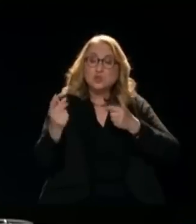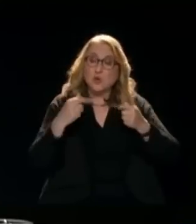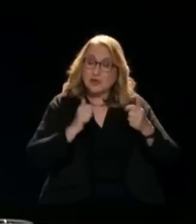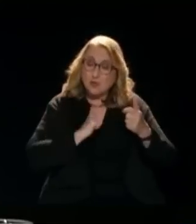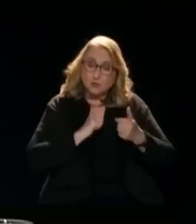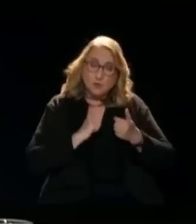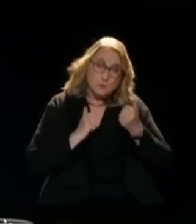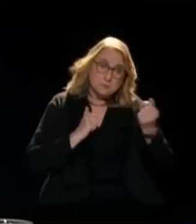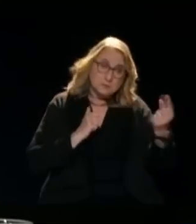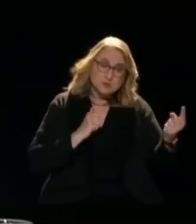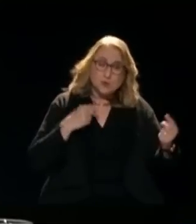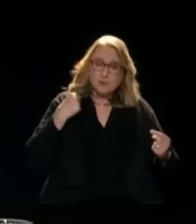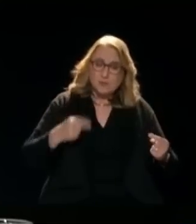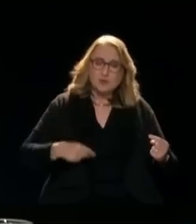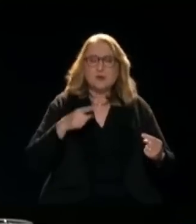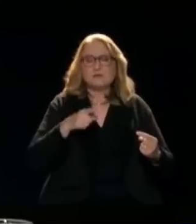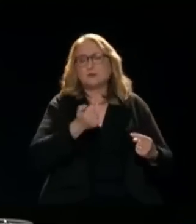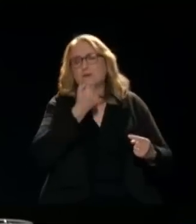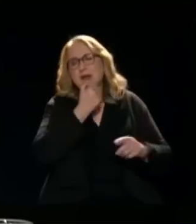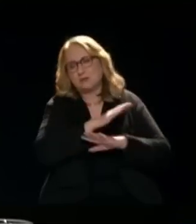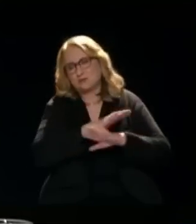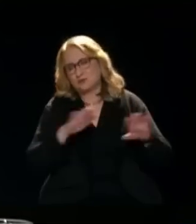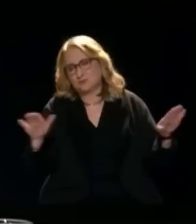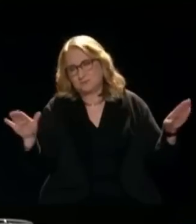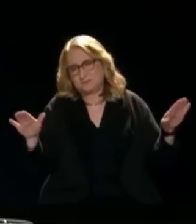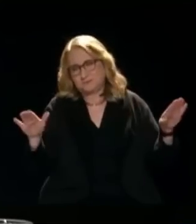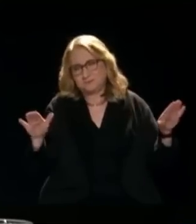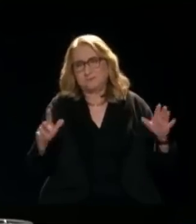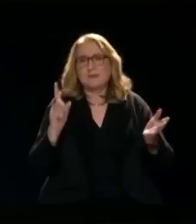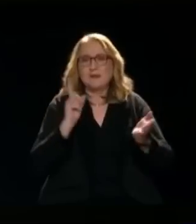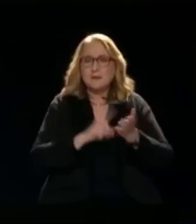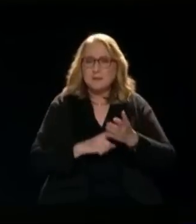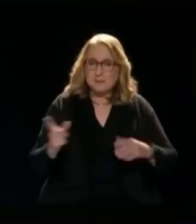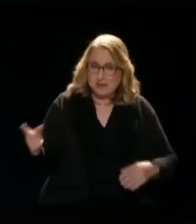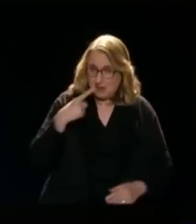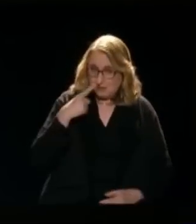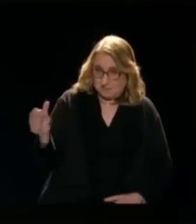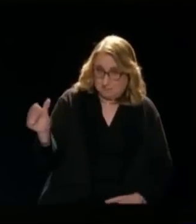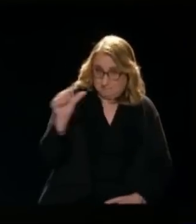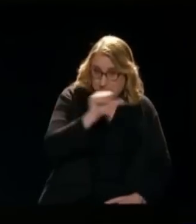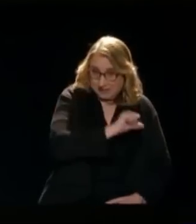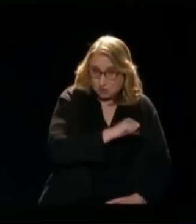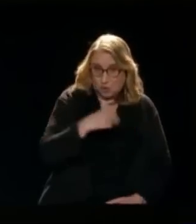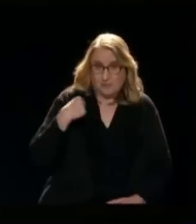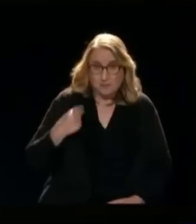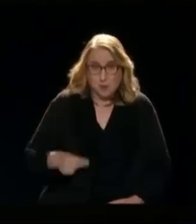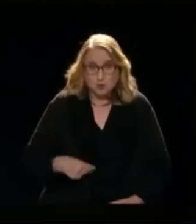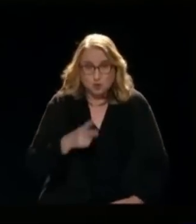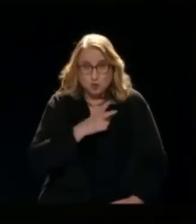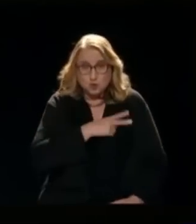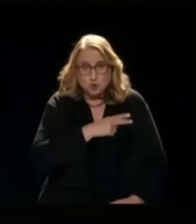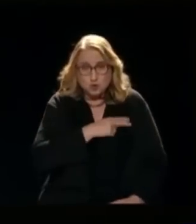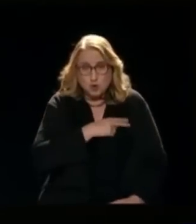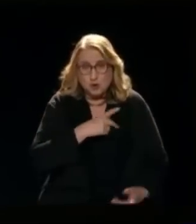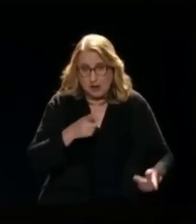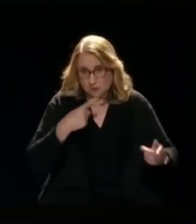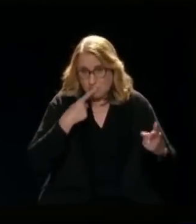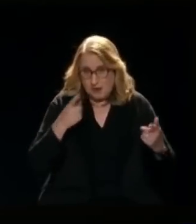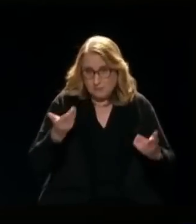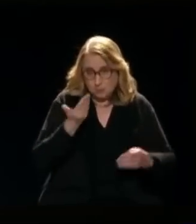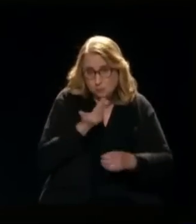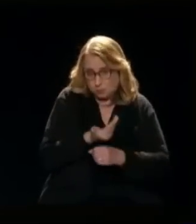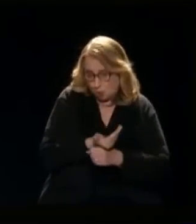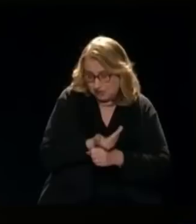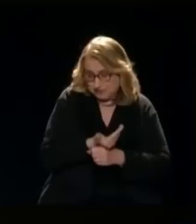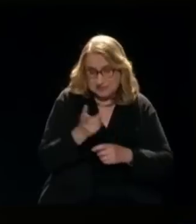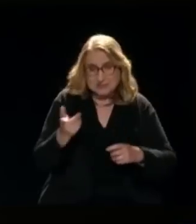σιδηροδρόμων. Αυτές είναι οι δύο βασικές εταιρείες. Πρέπει να είναι κρατικά, πρέπει να επιστρέψουν στο ελληνικό δημόσιο. Κοιτάξτε, ναι. Όλα αυτά που έχουν να κάνουν με τις υποδομές, με τις